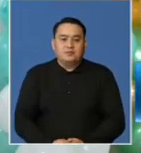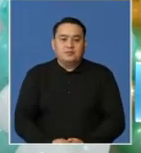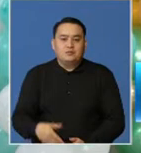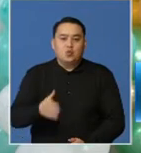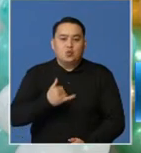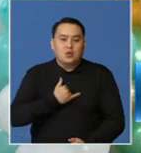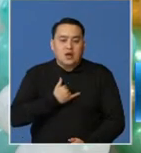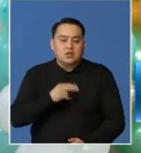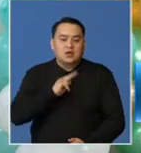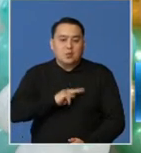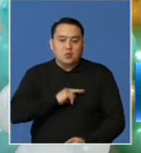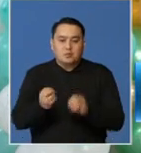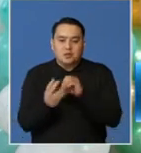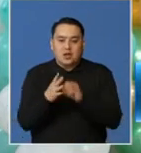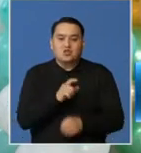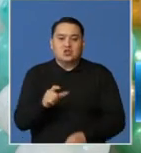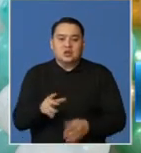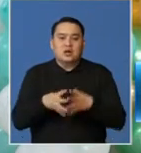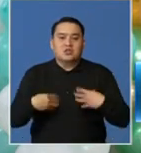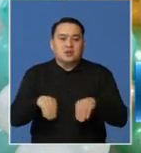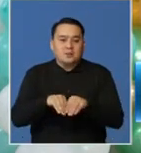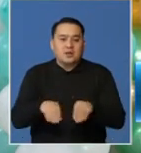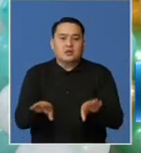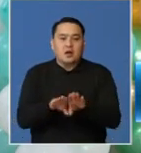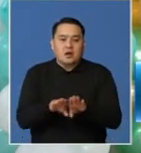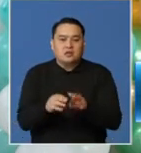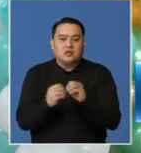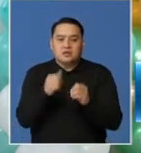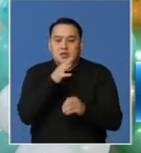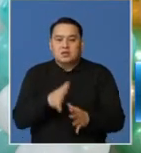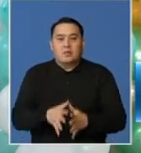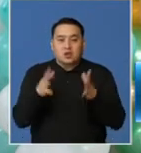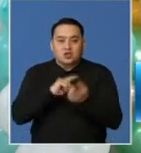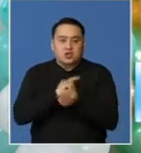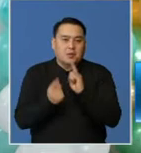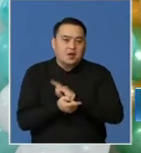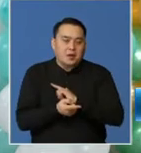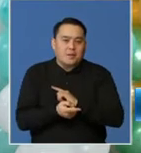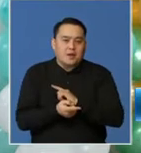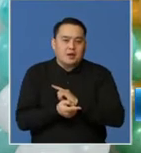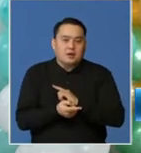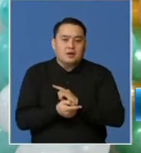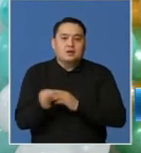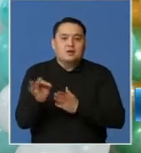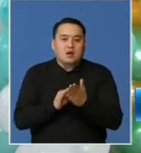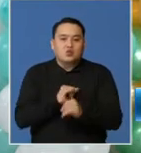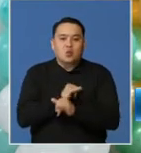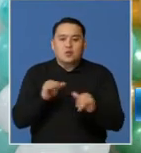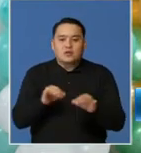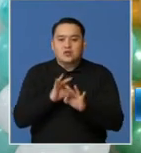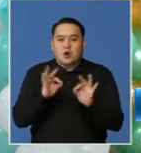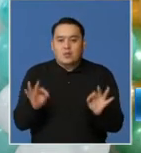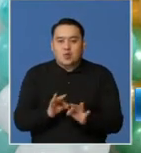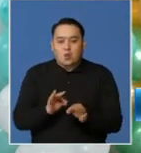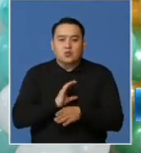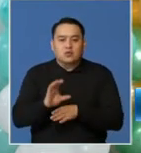Нас работают 15 человек, и мы как семья. За 10 лет здесь произошли большие изменения. Прежде всего, в разы увеличились и объем услуг, и